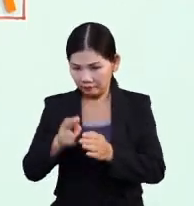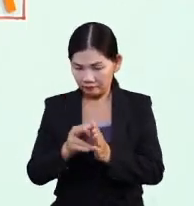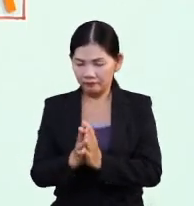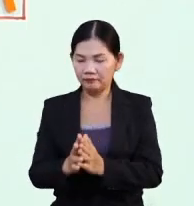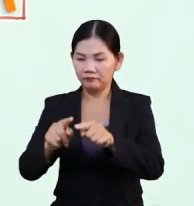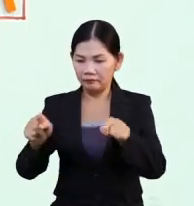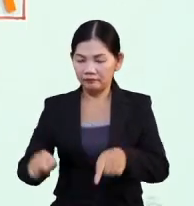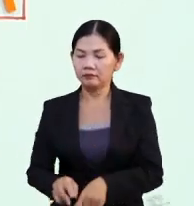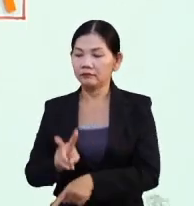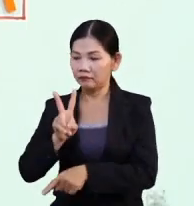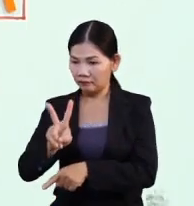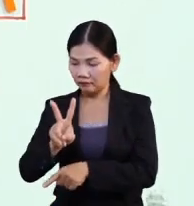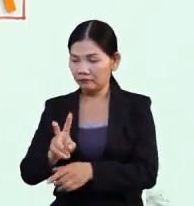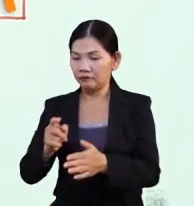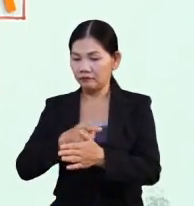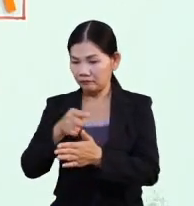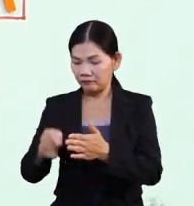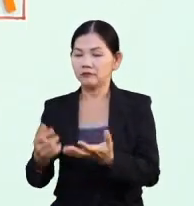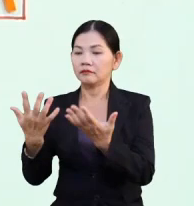ផ្ដល់ផលសណ្ដែកបានច្រើនជាងចំការទី2